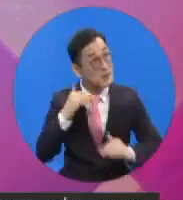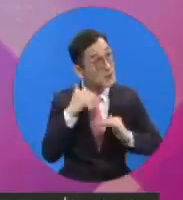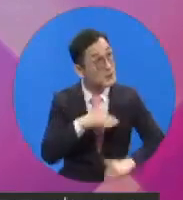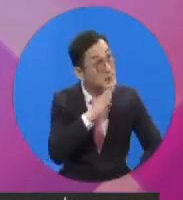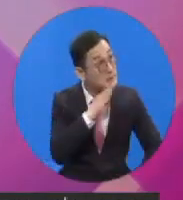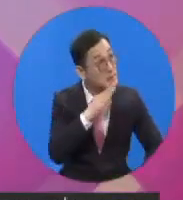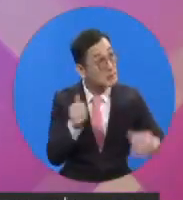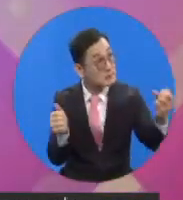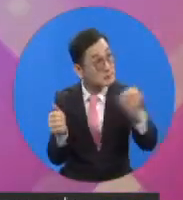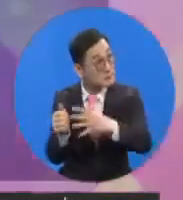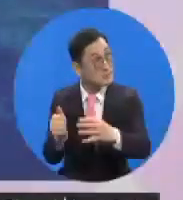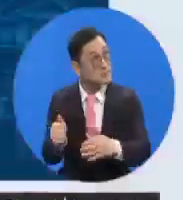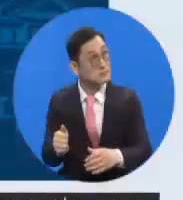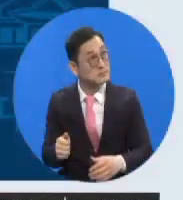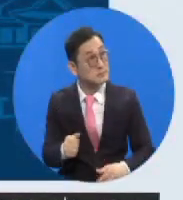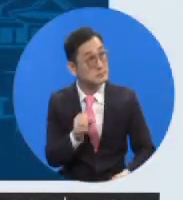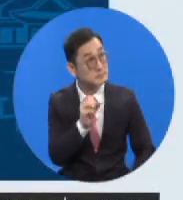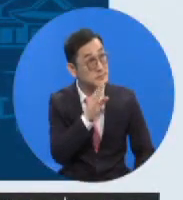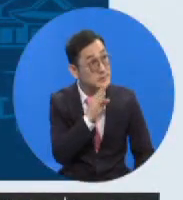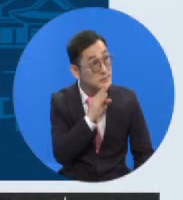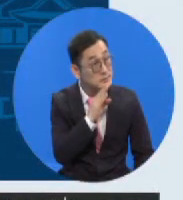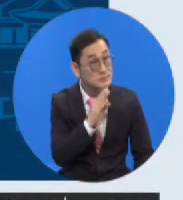뭐라고 답변했을까요?